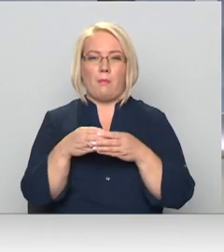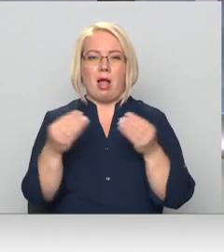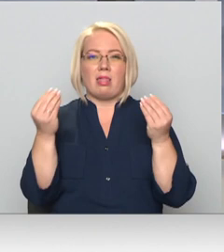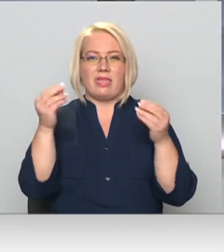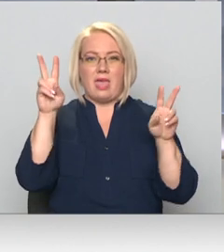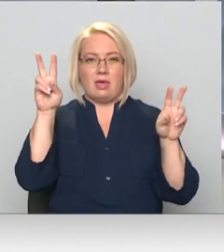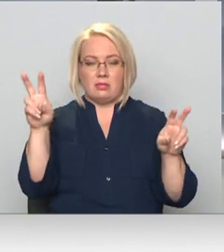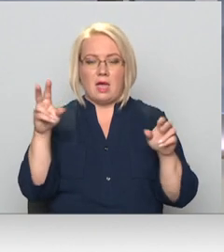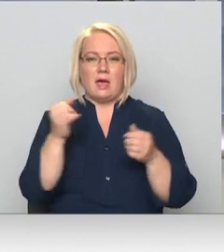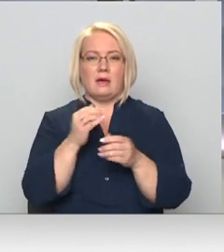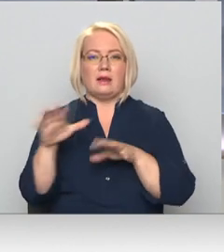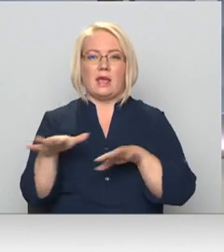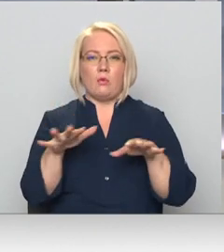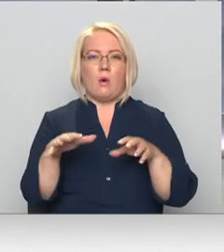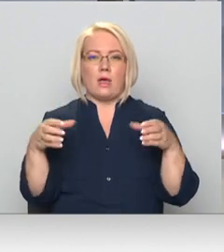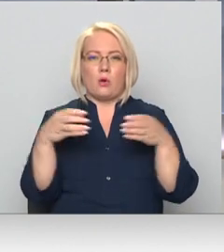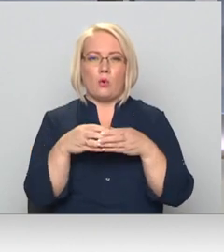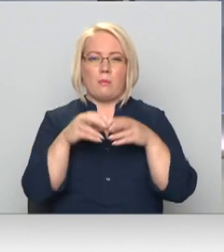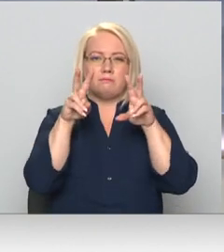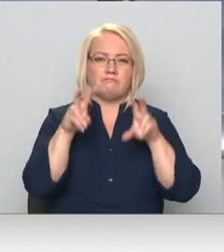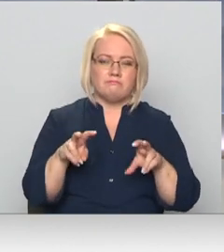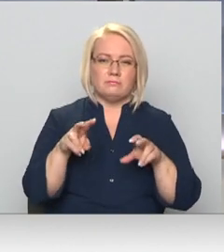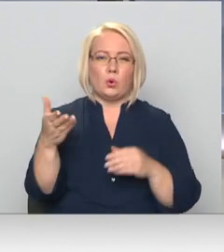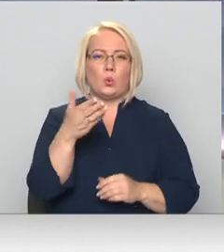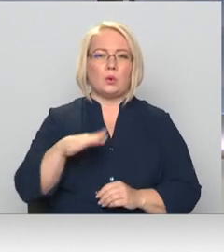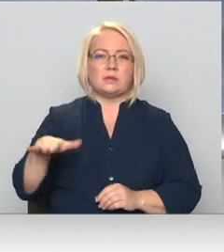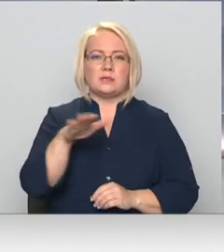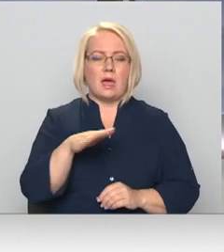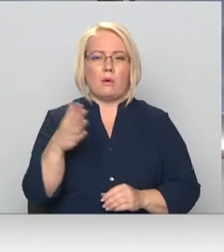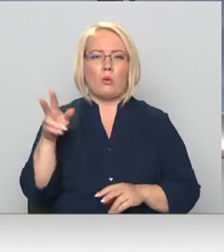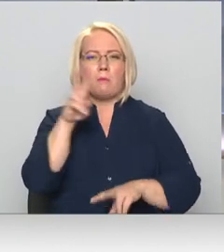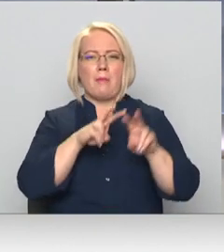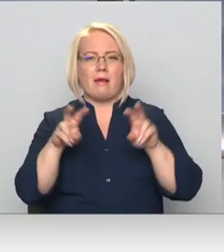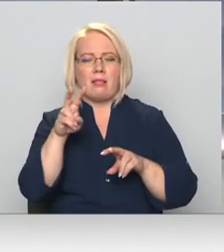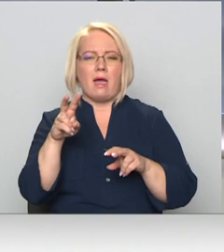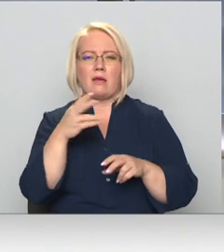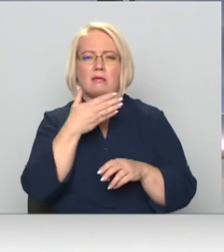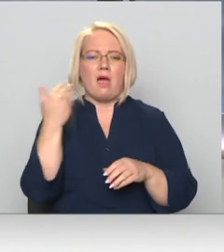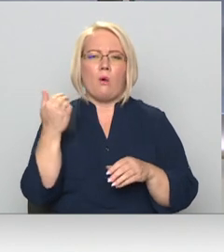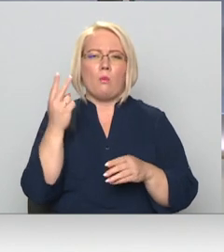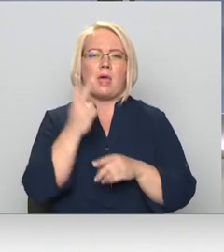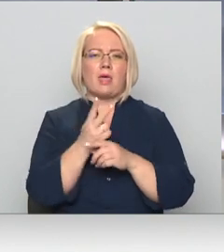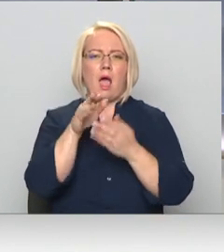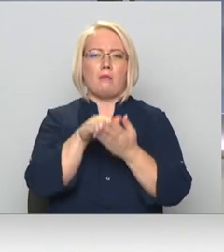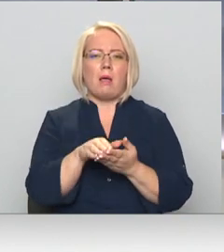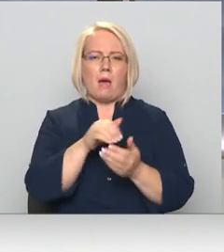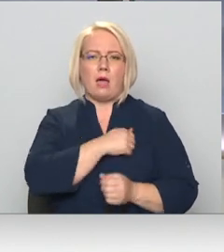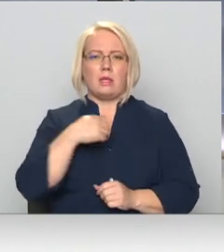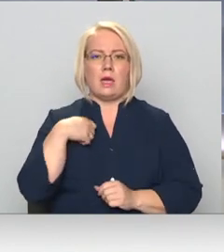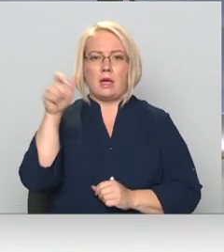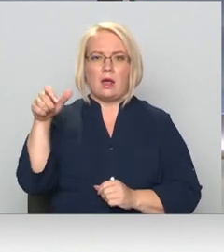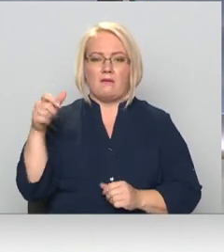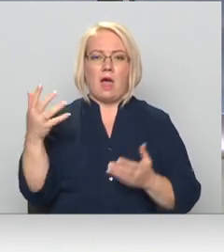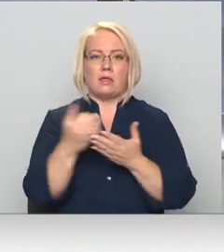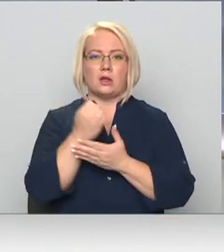startautisku ekspedīciju Kurzemē, meklējot otrā pasaules kara nepienācīgi apglabātos kritušos karavīrus. Atrast arī bunkuri